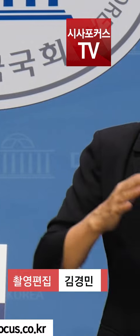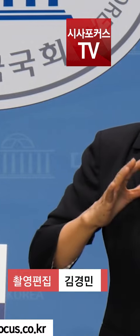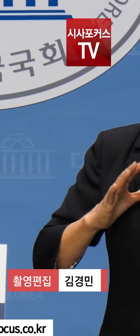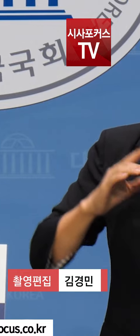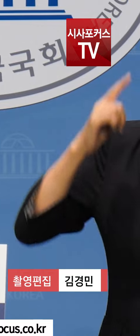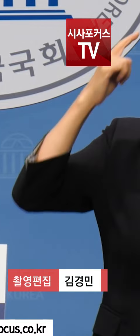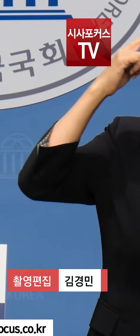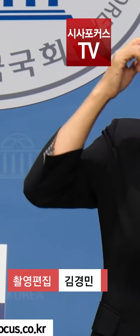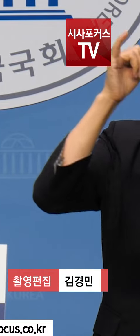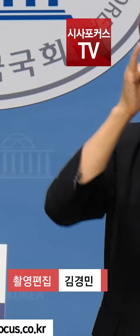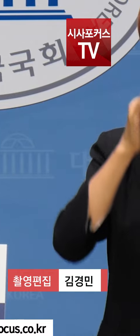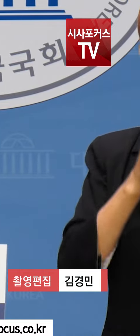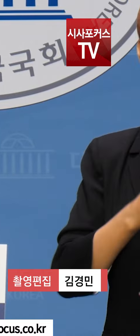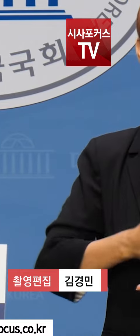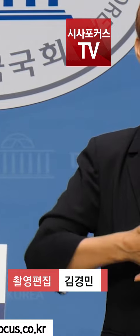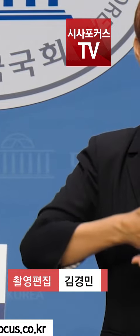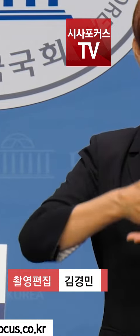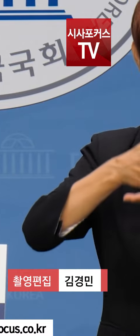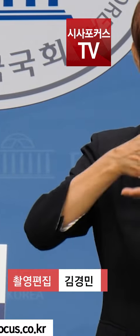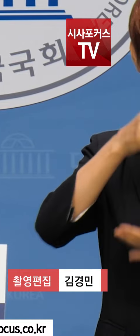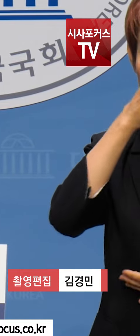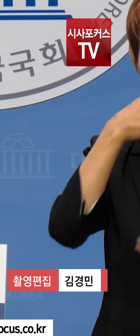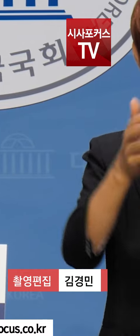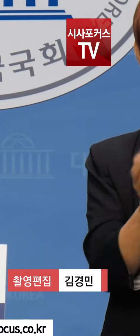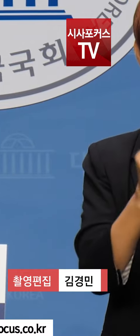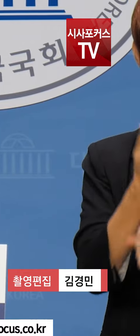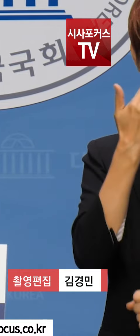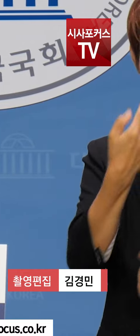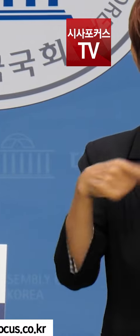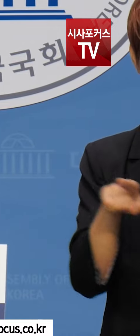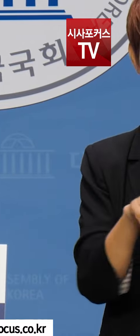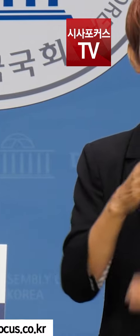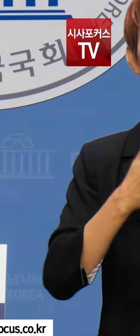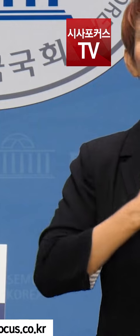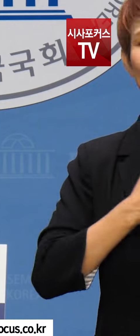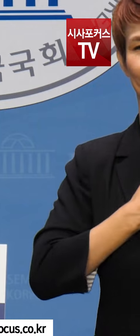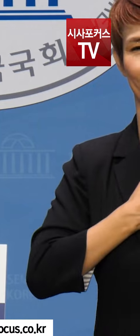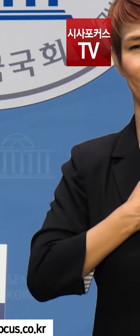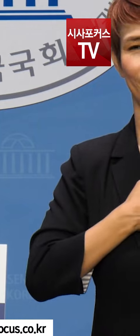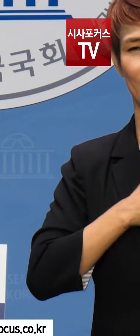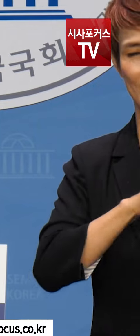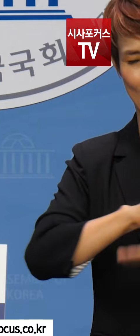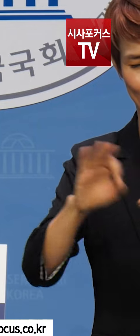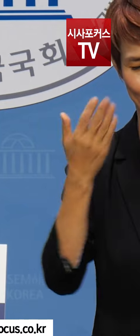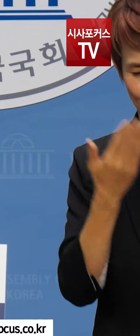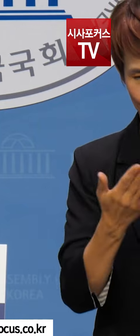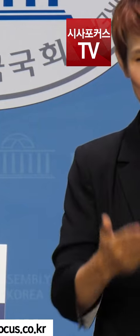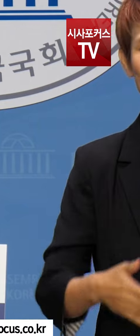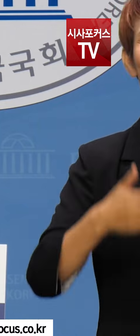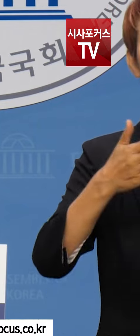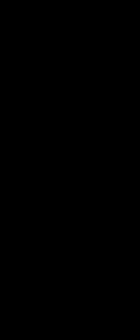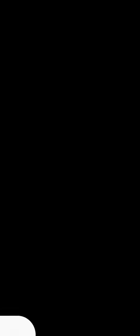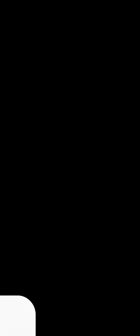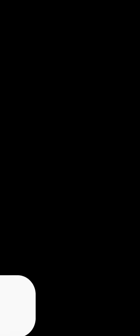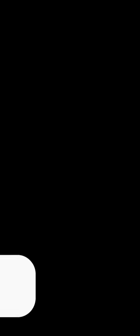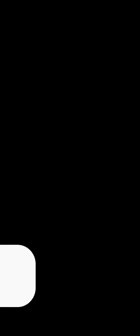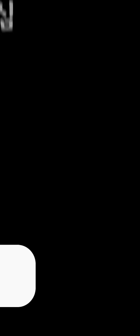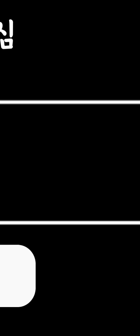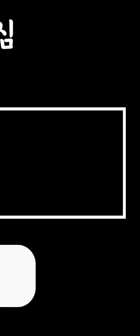자랑스럽게 여길 품격 있는 정당으로 자리 잡을 수 있도록 저 김선민 크게 써주십시오. 감사합니다.